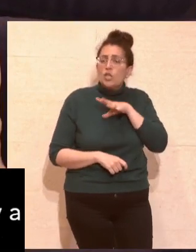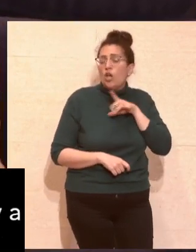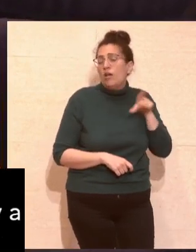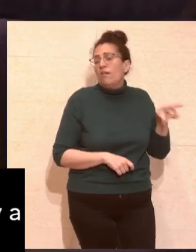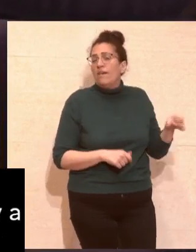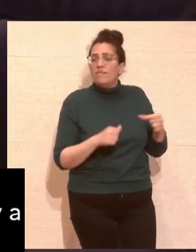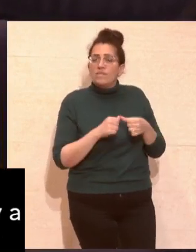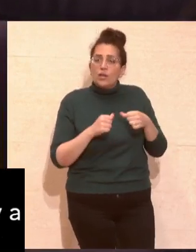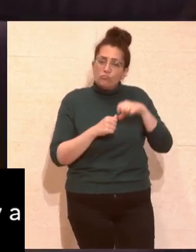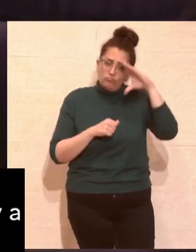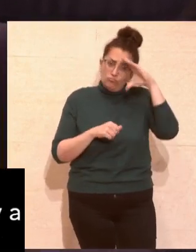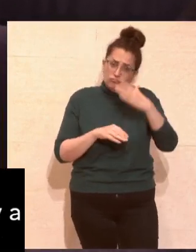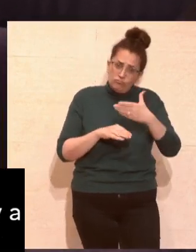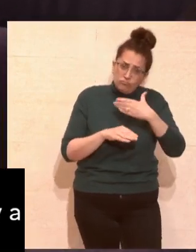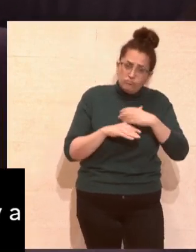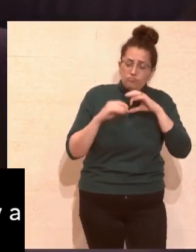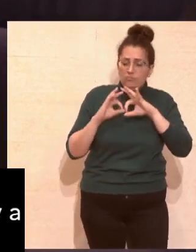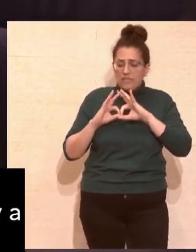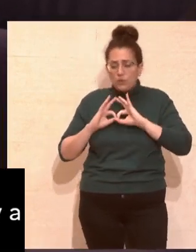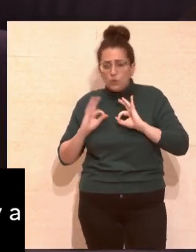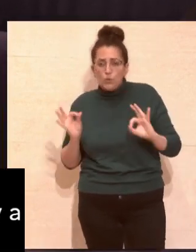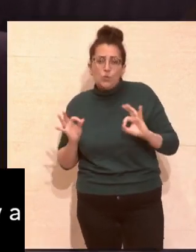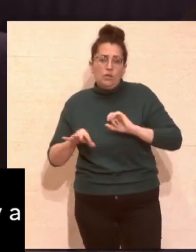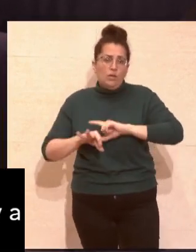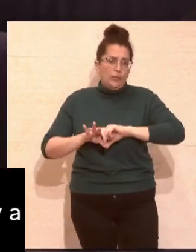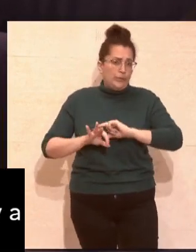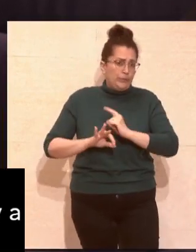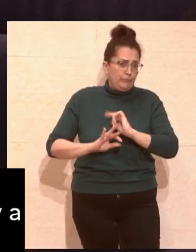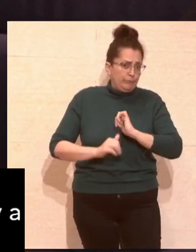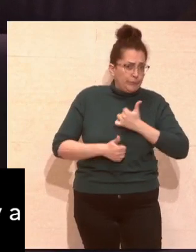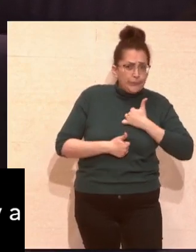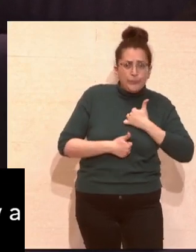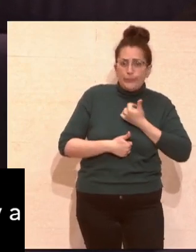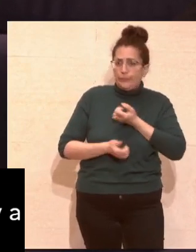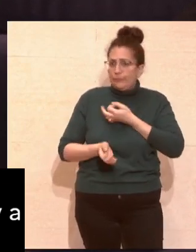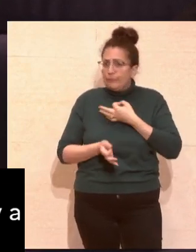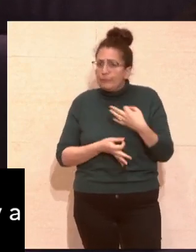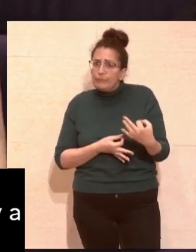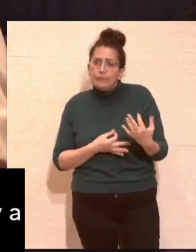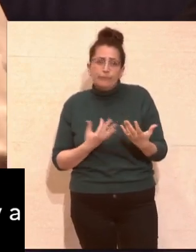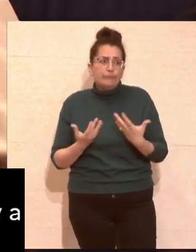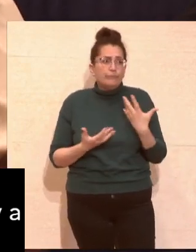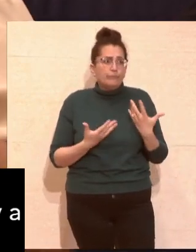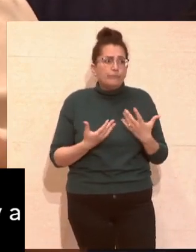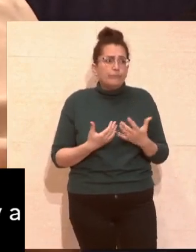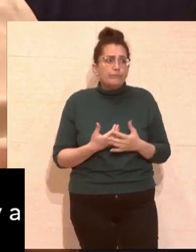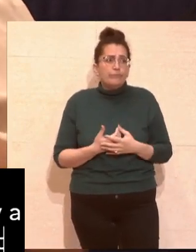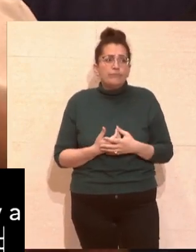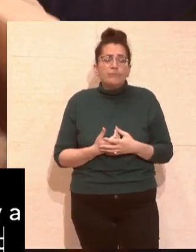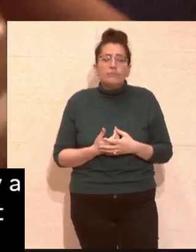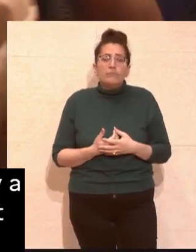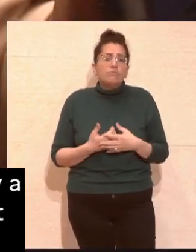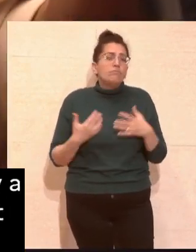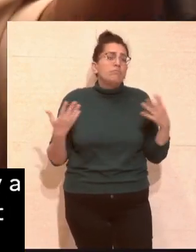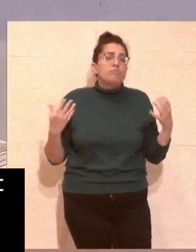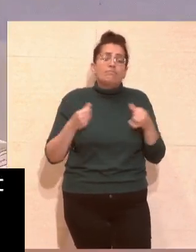a tout y est, les heures sont respectées, voilà. Bon, On a un petit contexte. Mais la meilleure